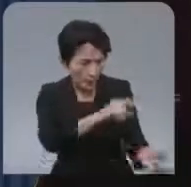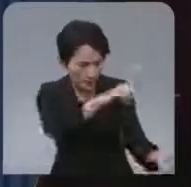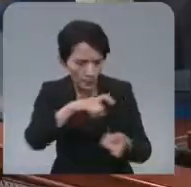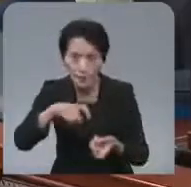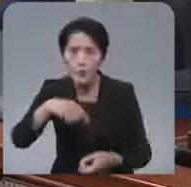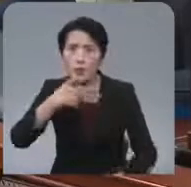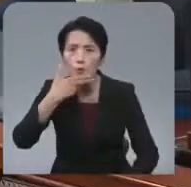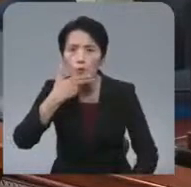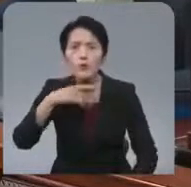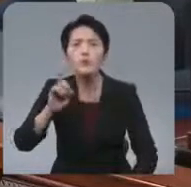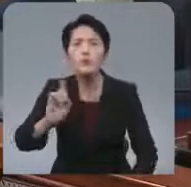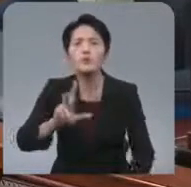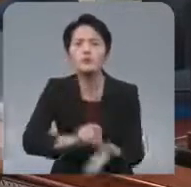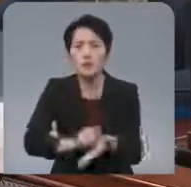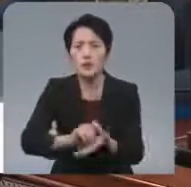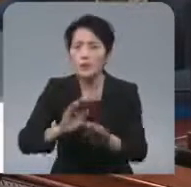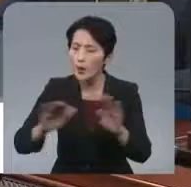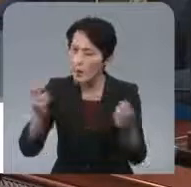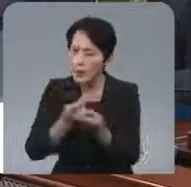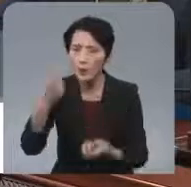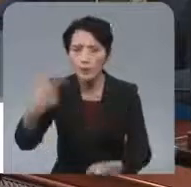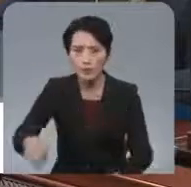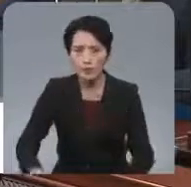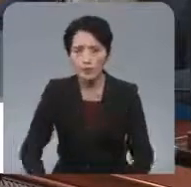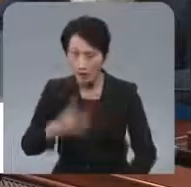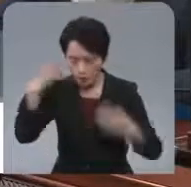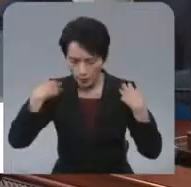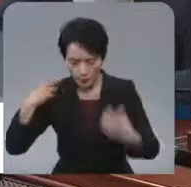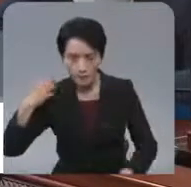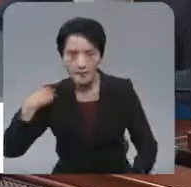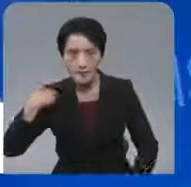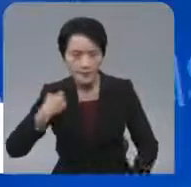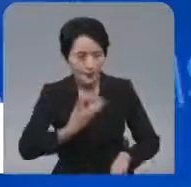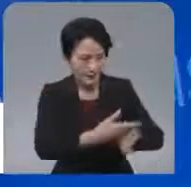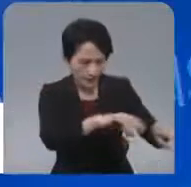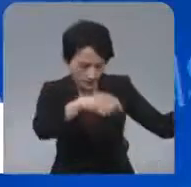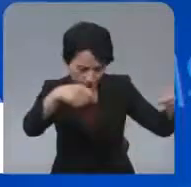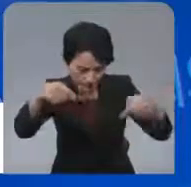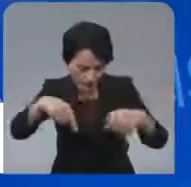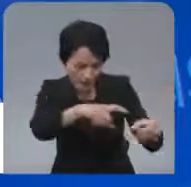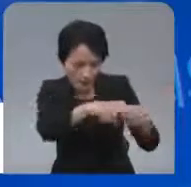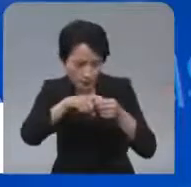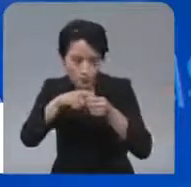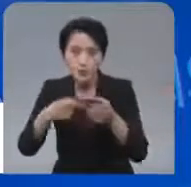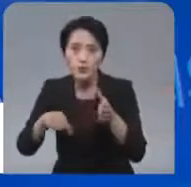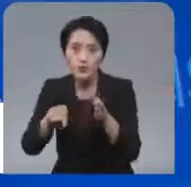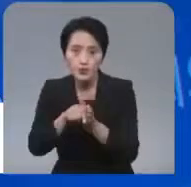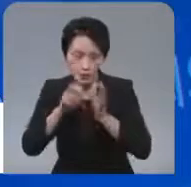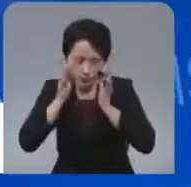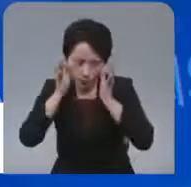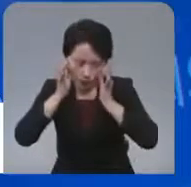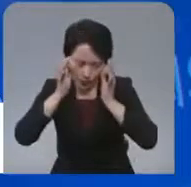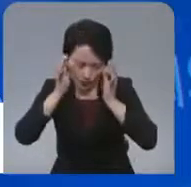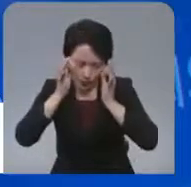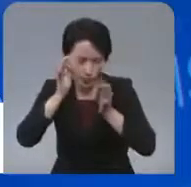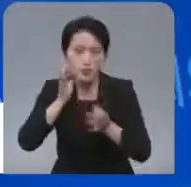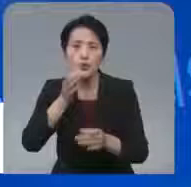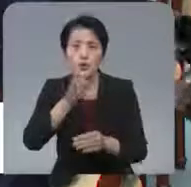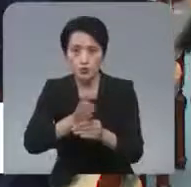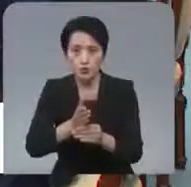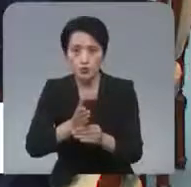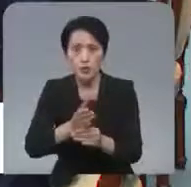веществ самое серьезное экономические проблемы а стоящие перед страной для ее решения мобилизуется все